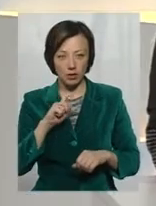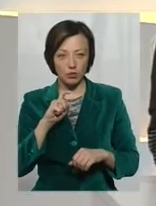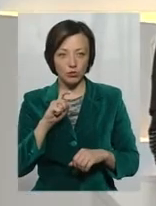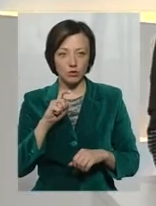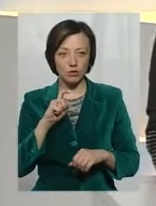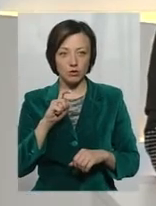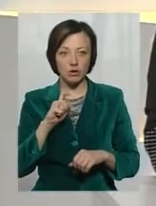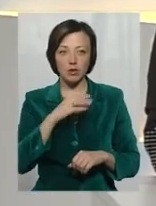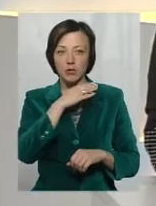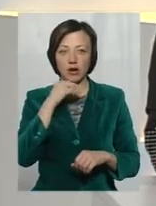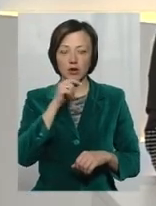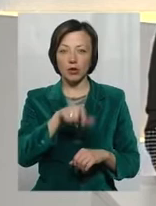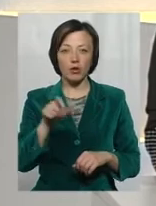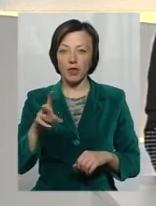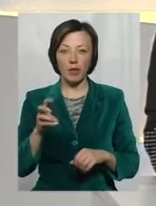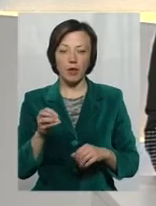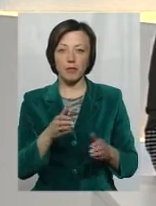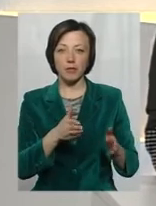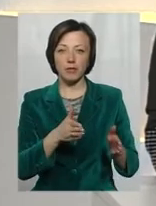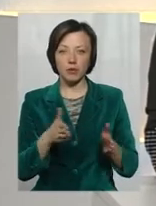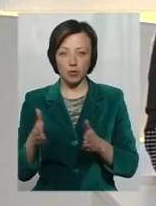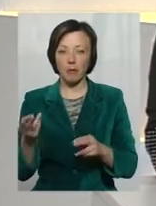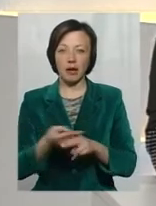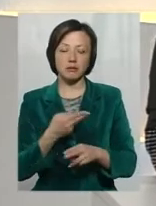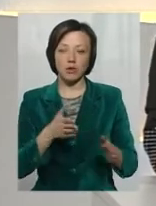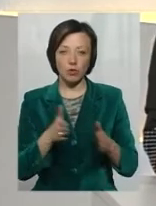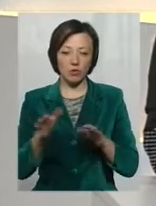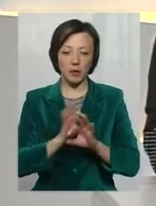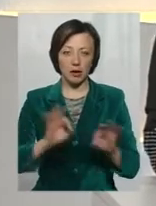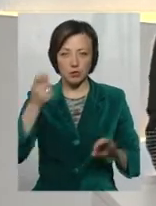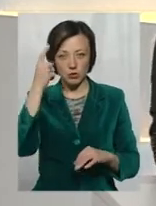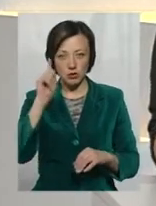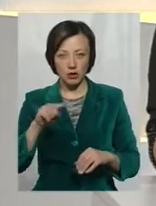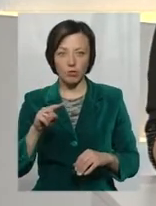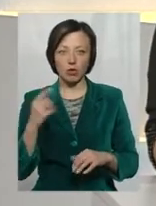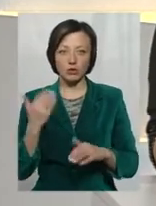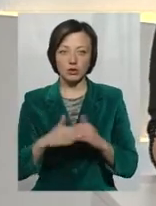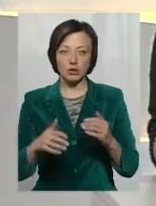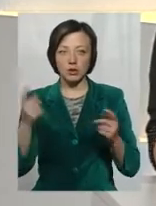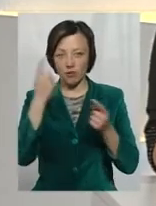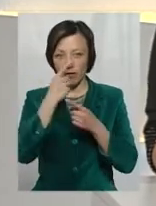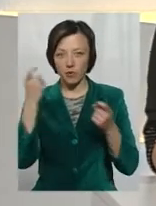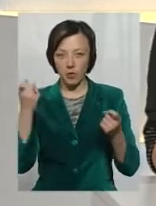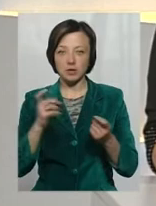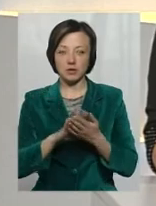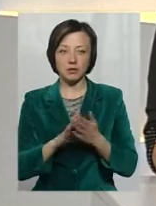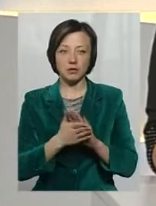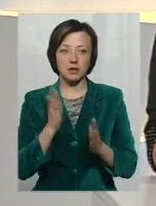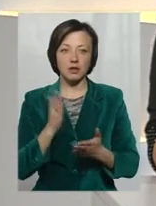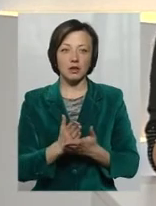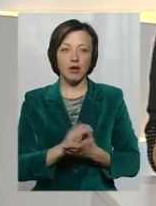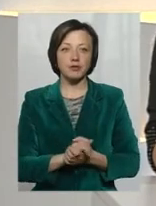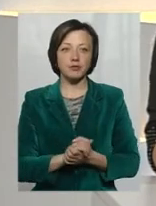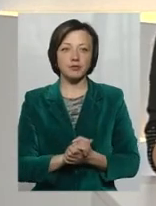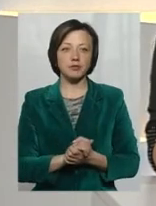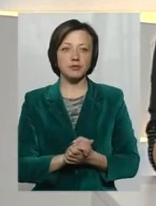да, тобто багато людей йшло на підготовки, ми прекрасно це знаємо вже, ну, вже склалася така історія,